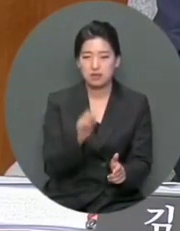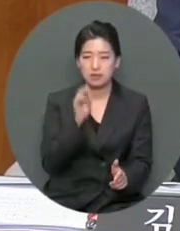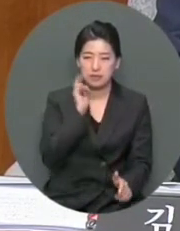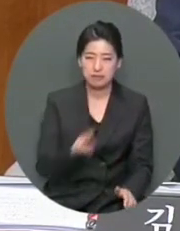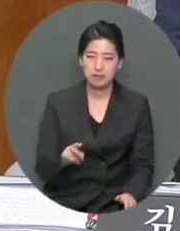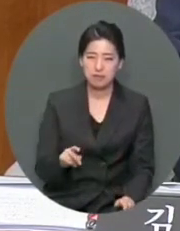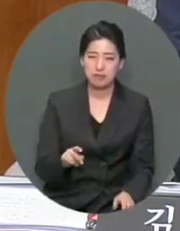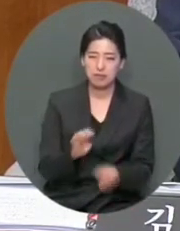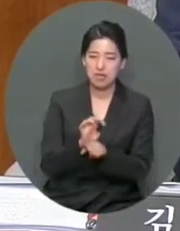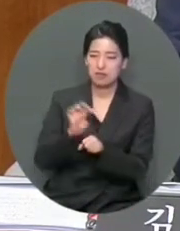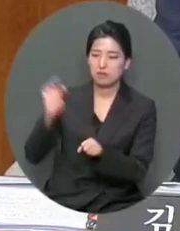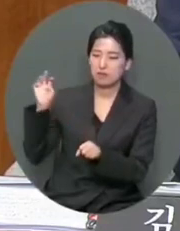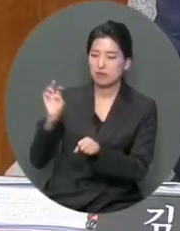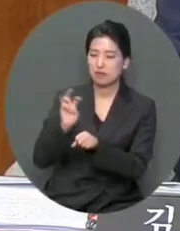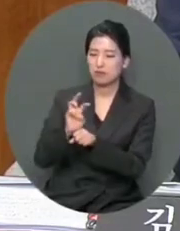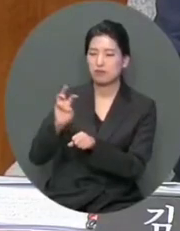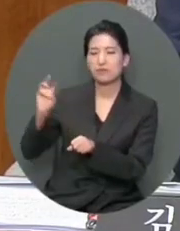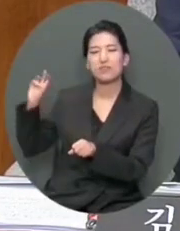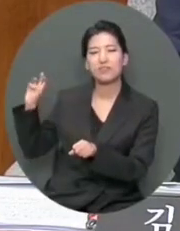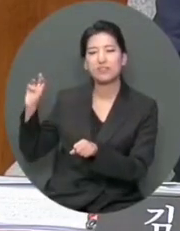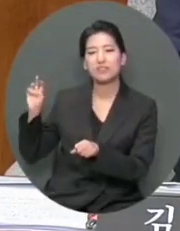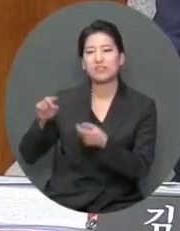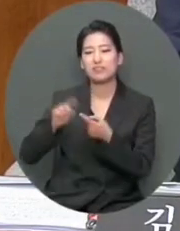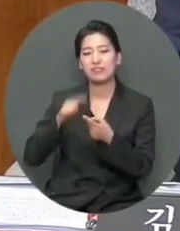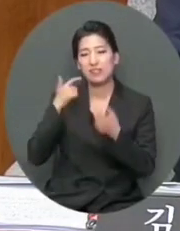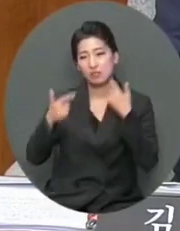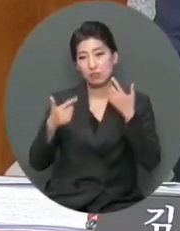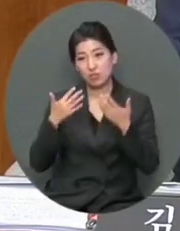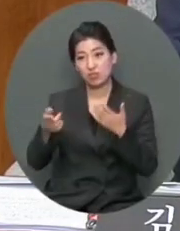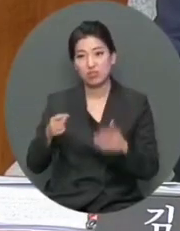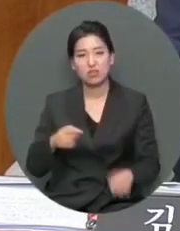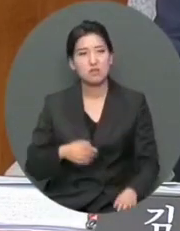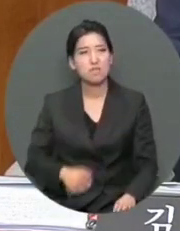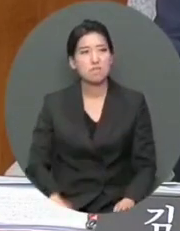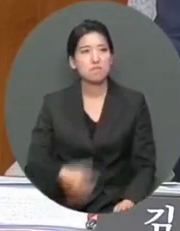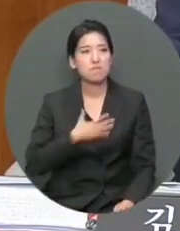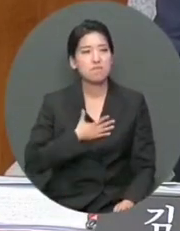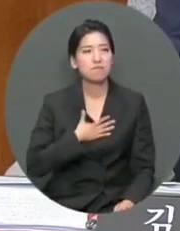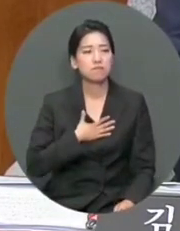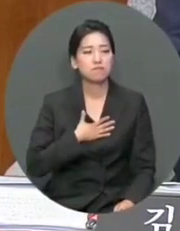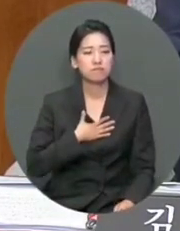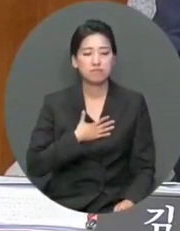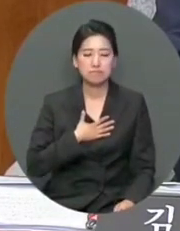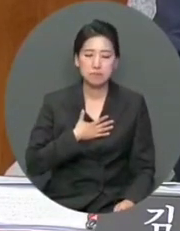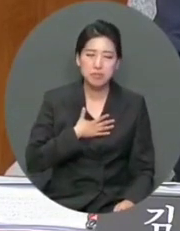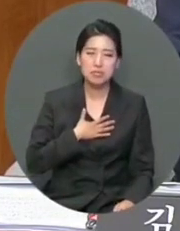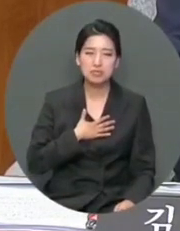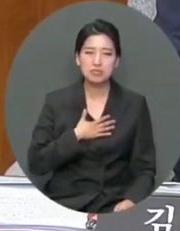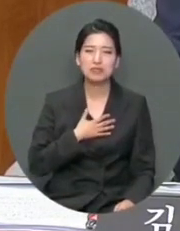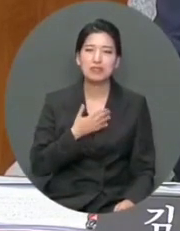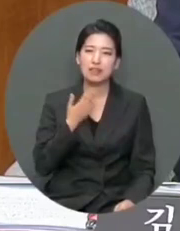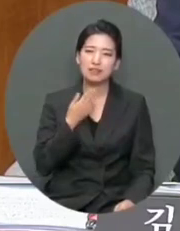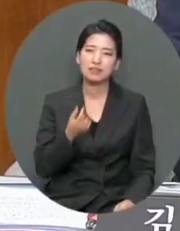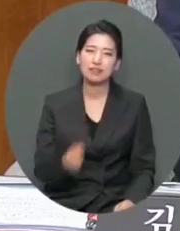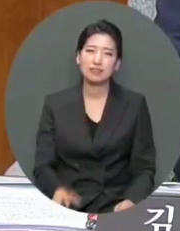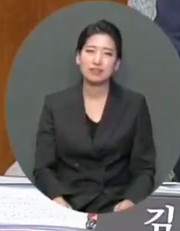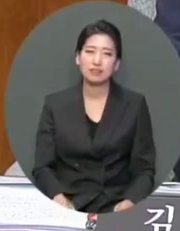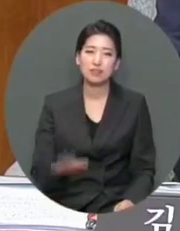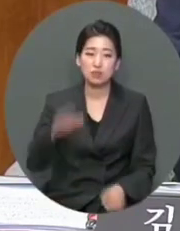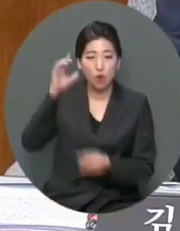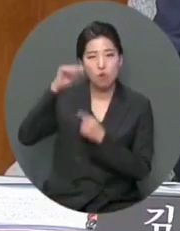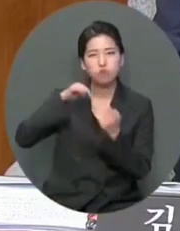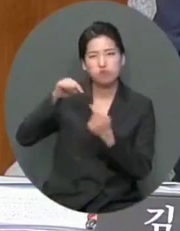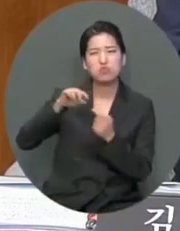전, 30년 전 이야기를 하니까 감정이 좀 욱해지시죠. 그런데 그거는 청문회 과정에서 어쩔 수